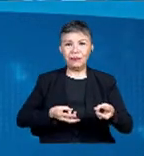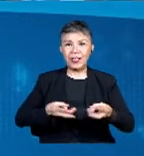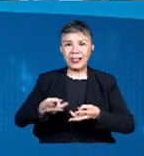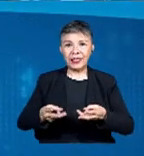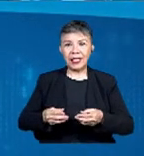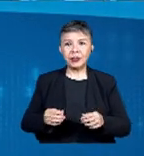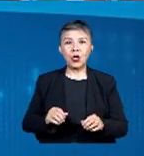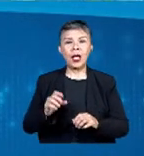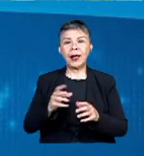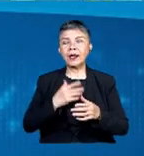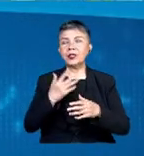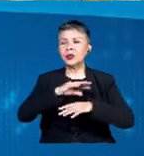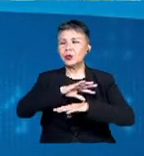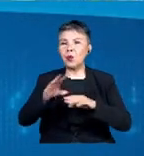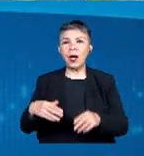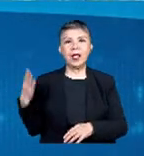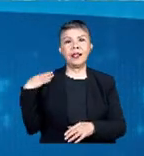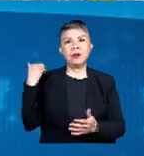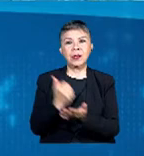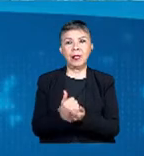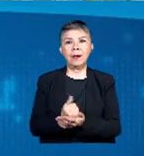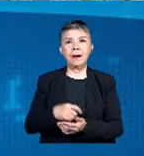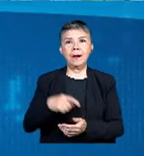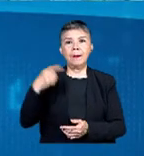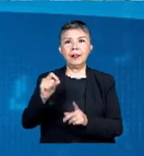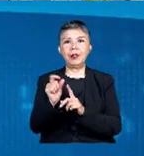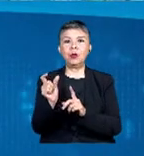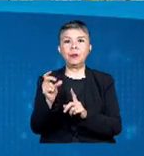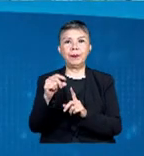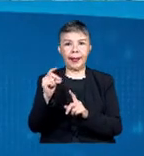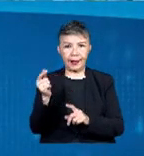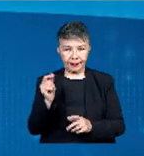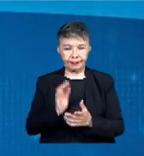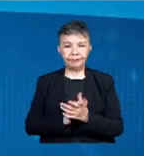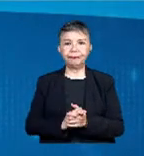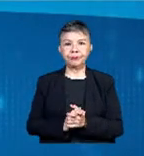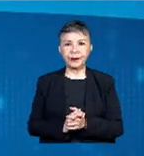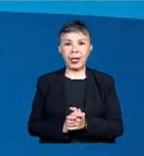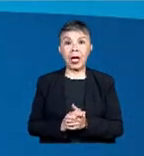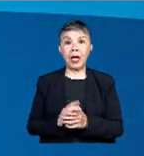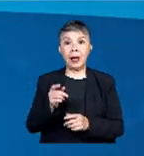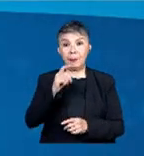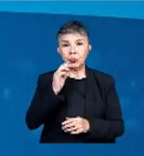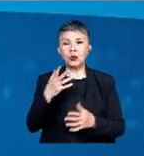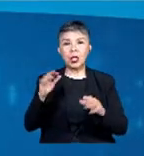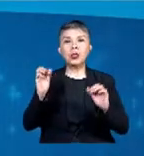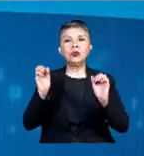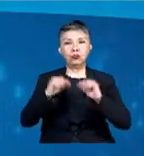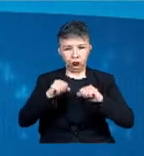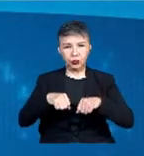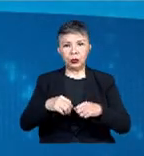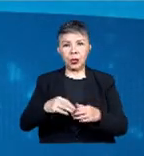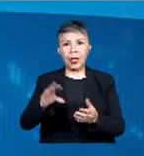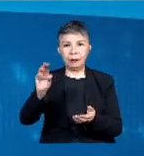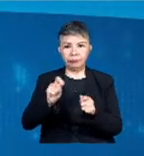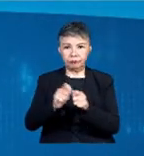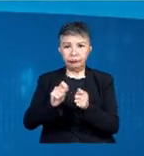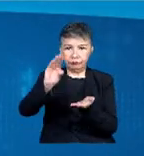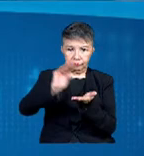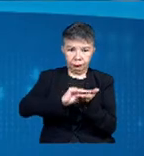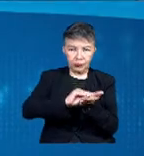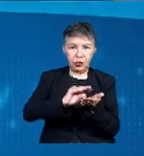sarana olahraga fisik itu ada di Kementerian PUPR. Dan beliau sudah setuju dan dianggarkan untuk